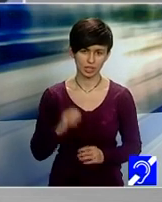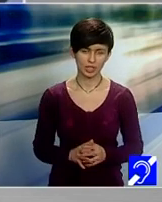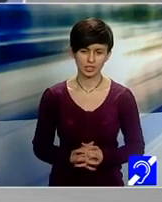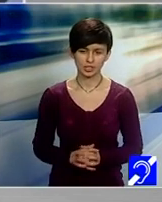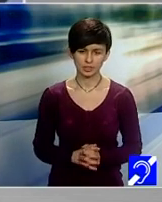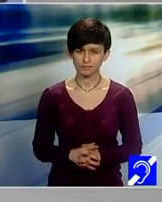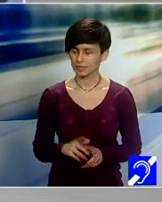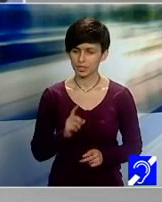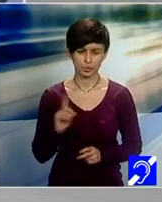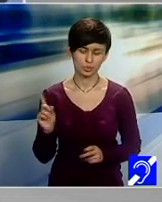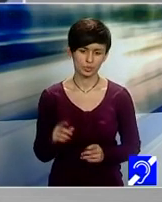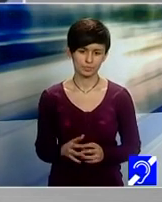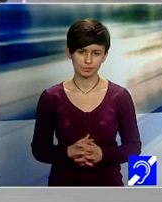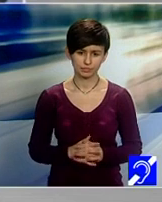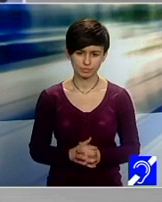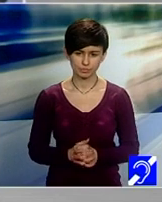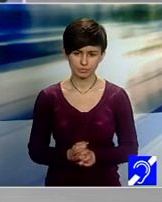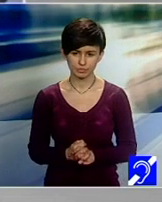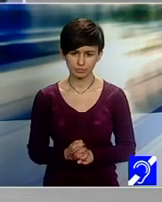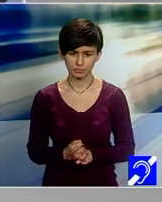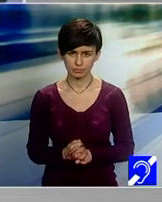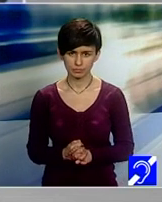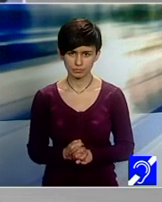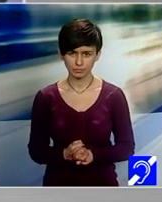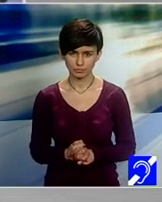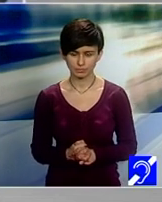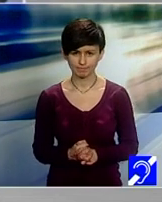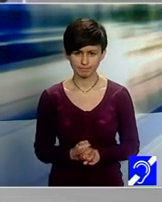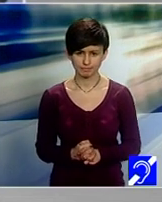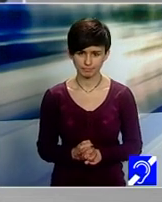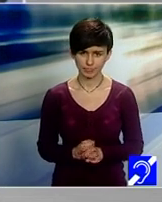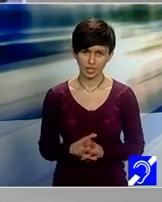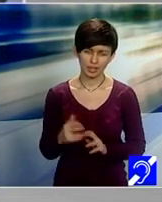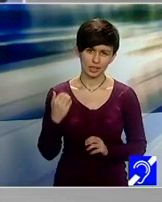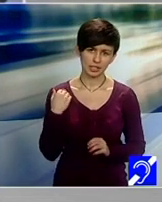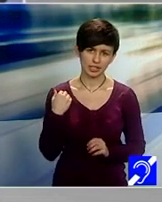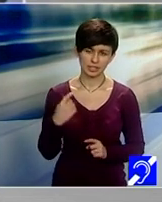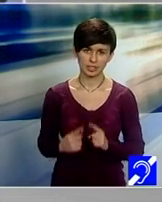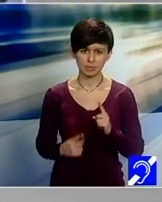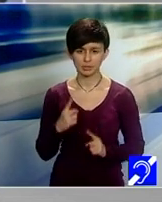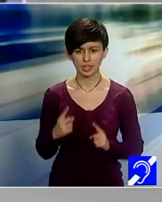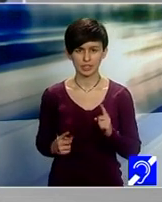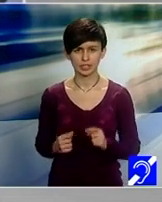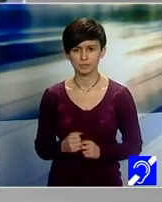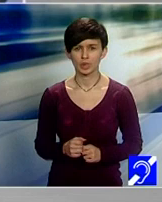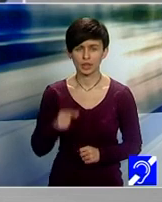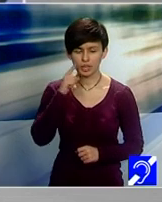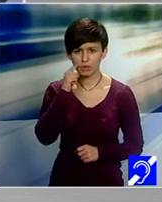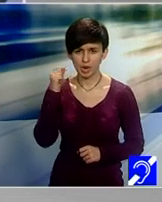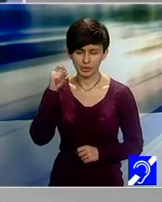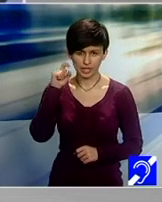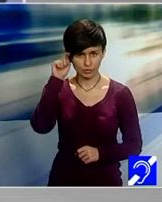Casă nu devine inoperant. Se pune problema credibilității garanției oferite de stat. Pentru